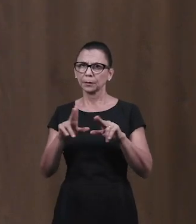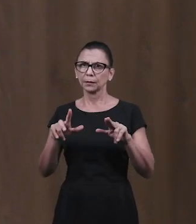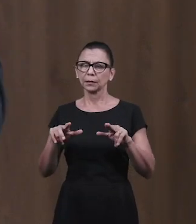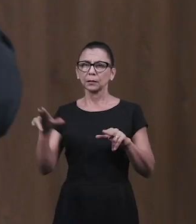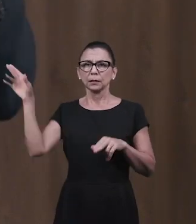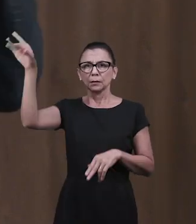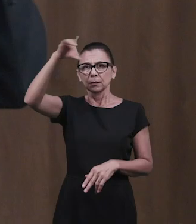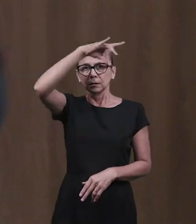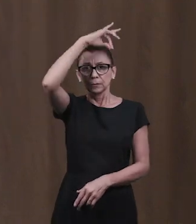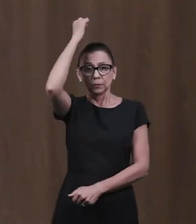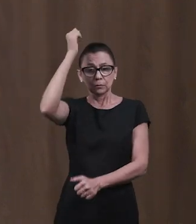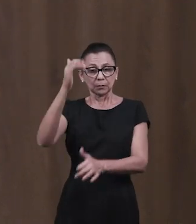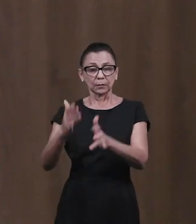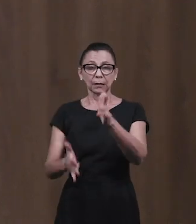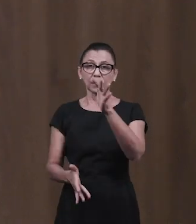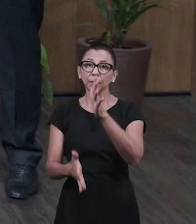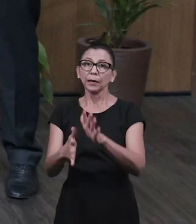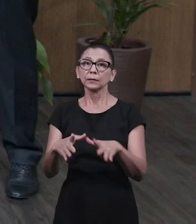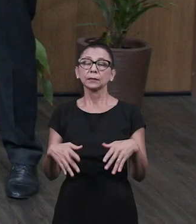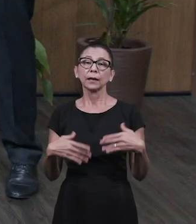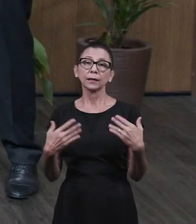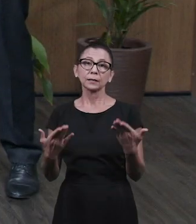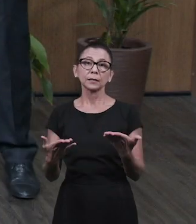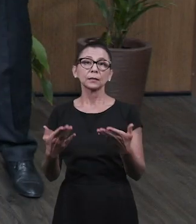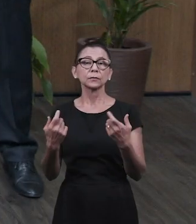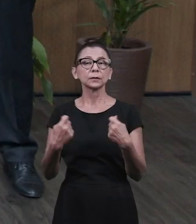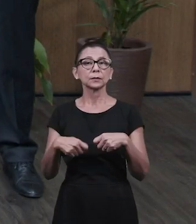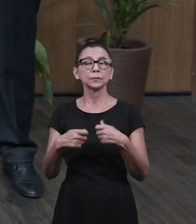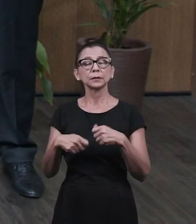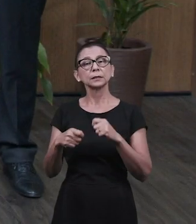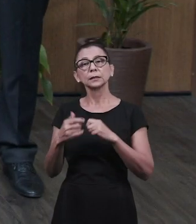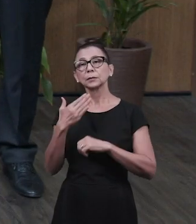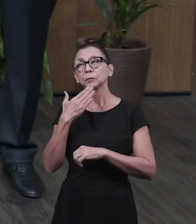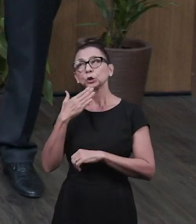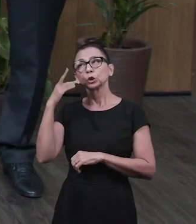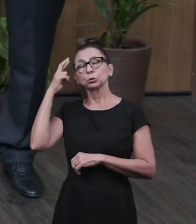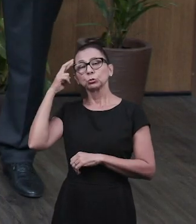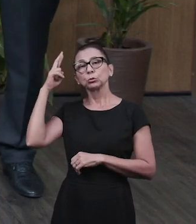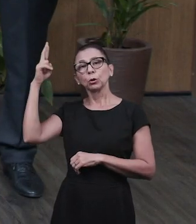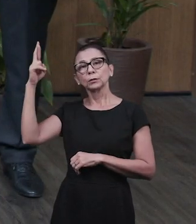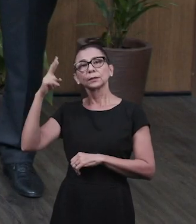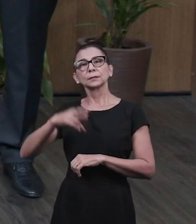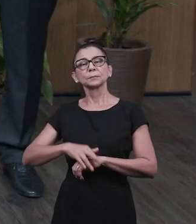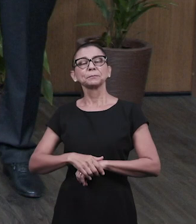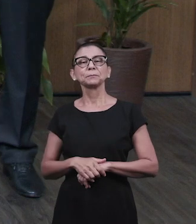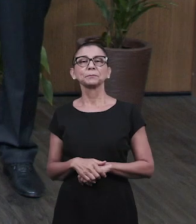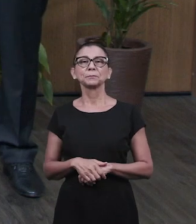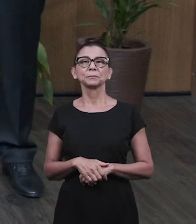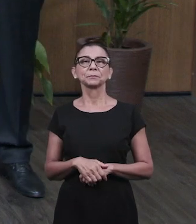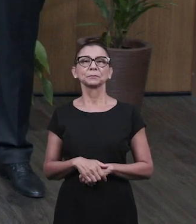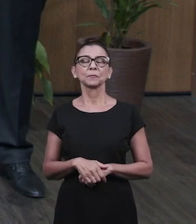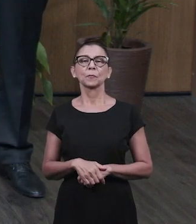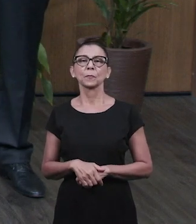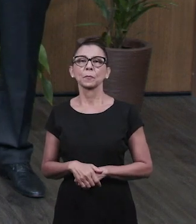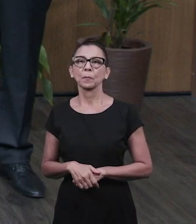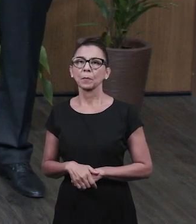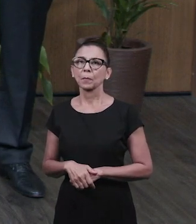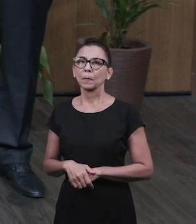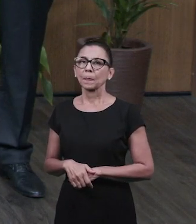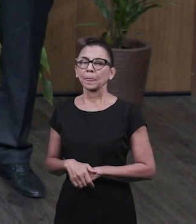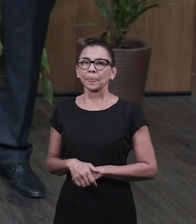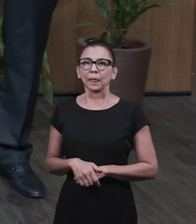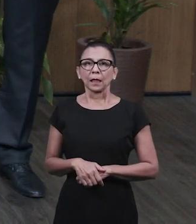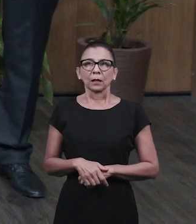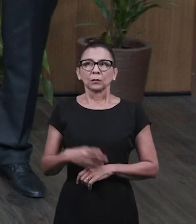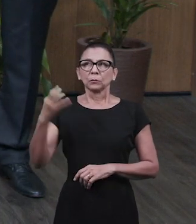la dispensation du Saint-Esprit. Ainsi, les dons doivent être recherchés. La Bible est claire